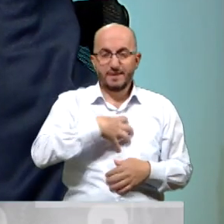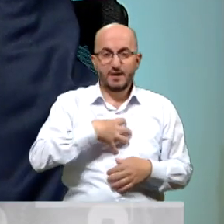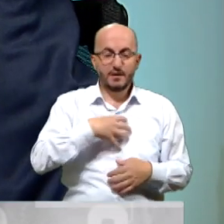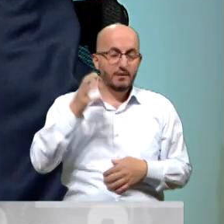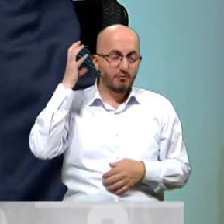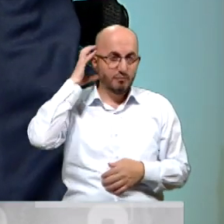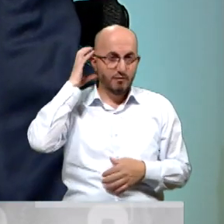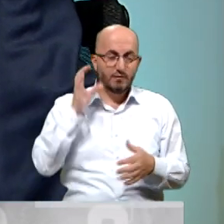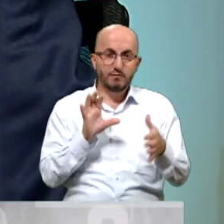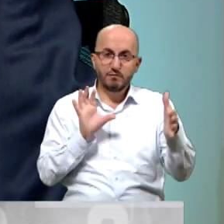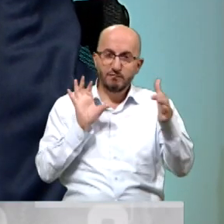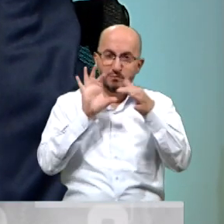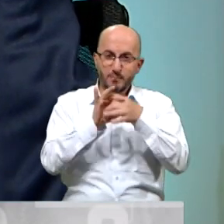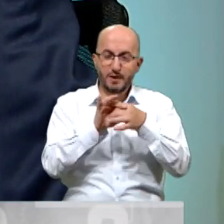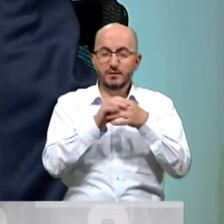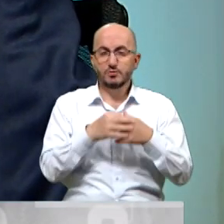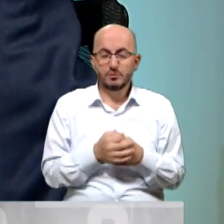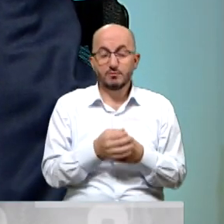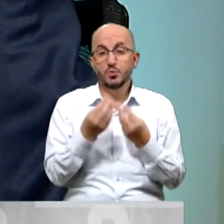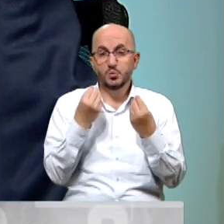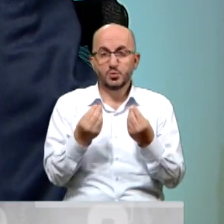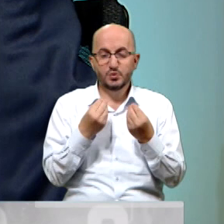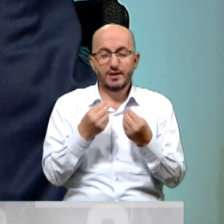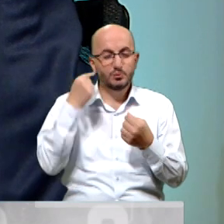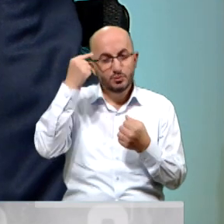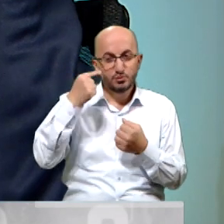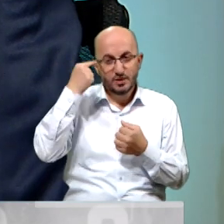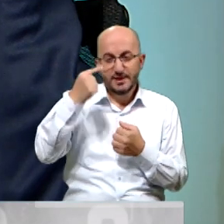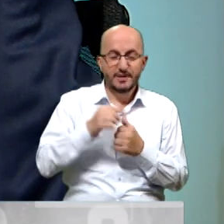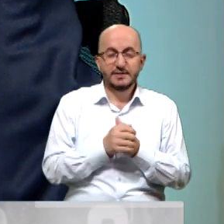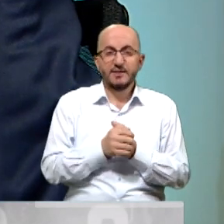Vakfımızla irtibata geçerek bu güzel niyetlerini